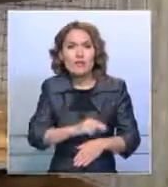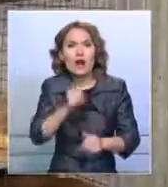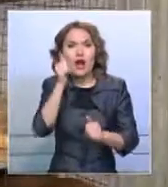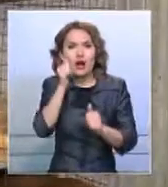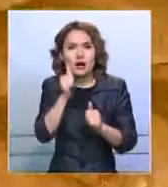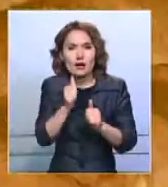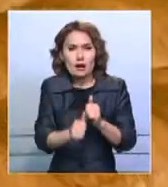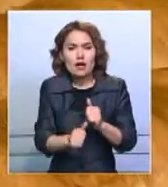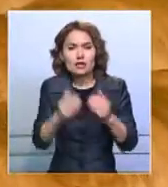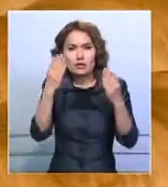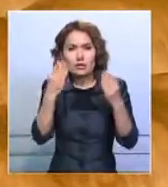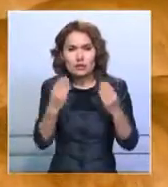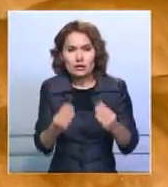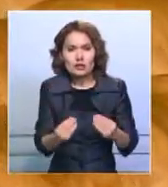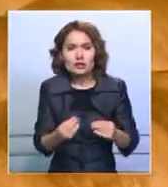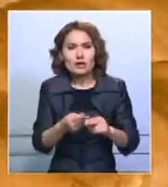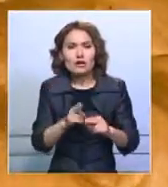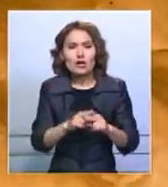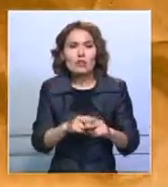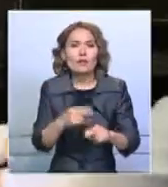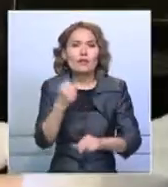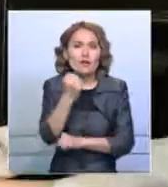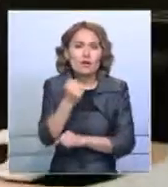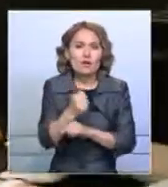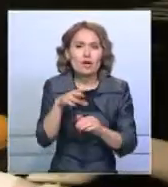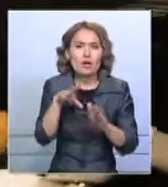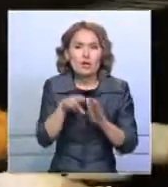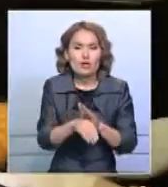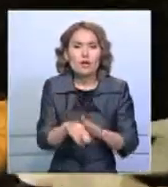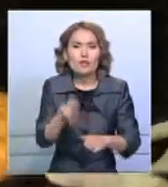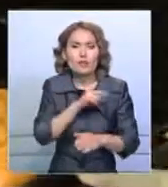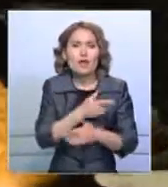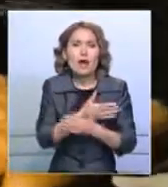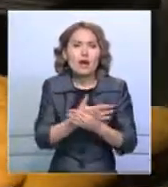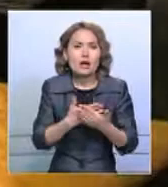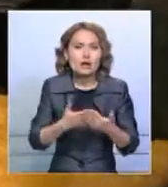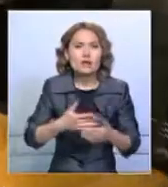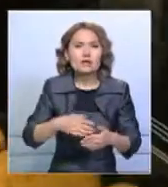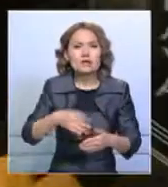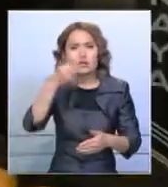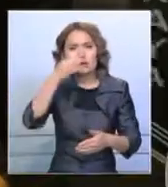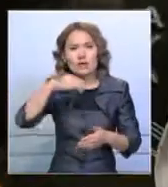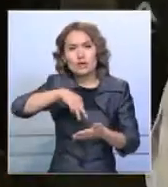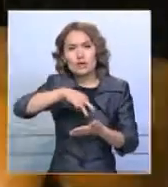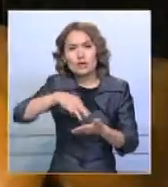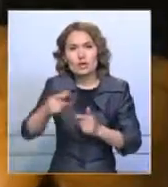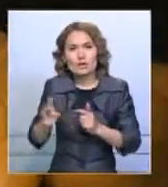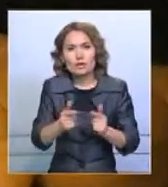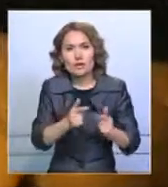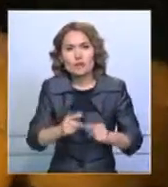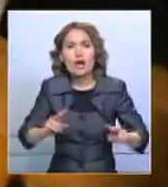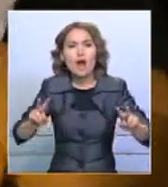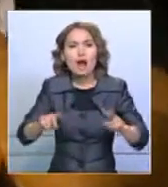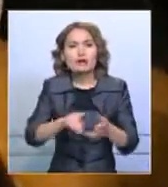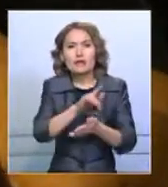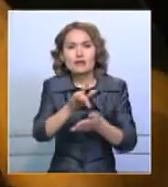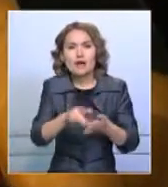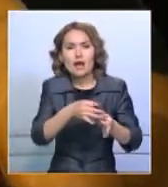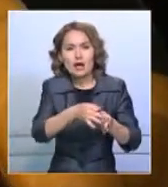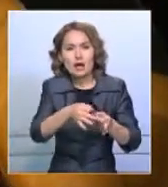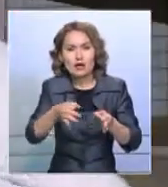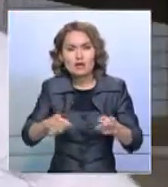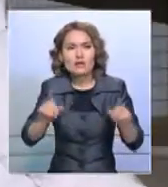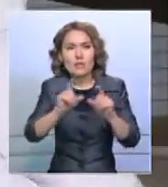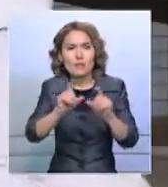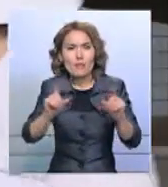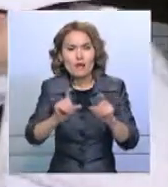ауысымда 5 мыңдай бөлке нан пісіріледі. Лаваш, батон, багет сынды асатасының түр-түрін дайындайды. Өнімдер Астананың 50 шақты дүкеніне